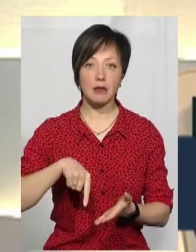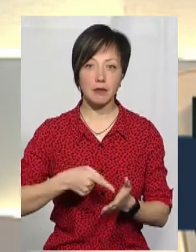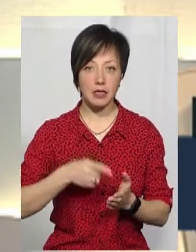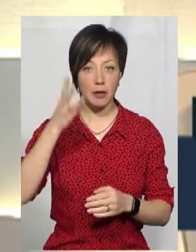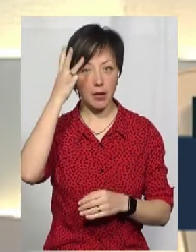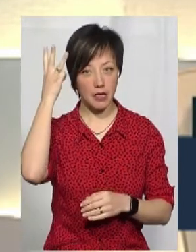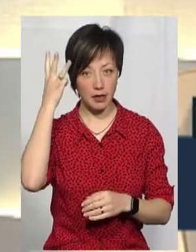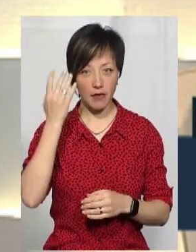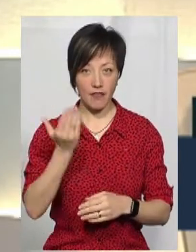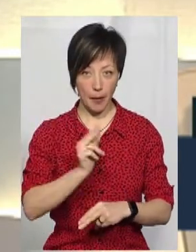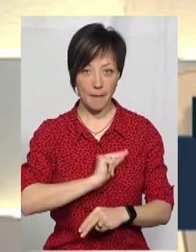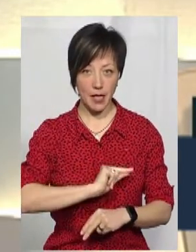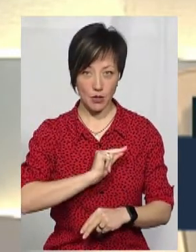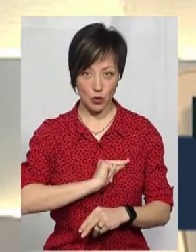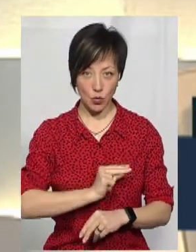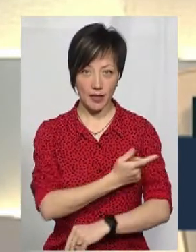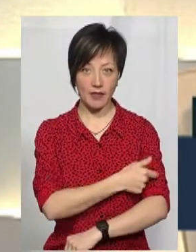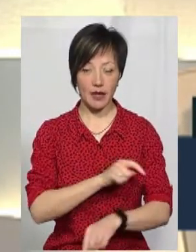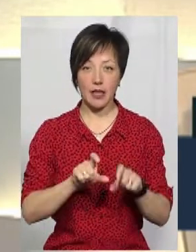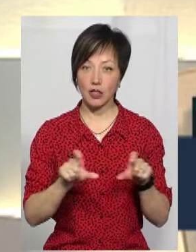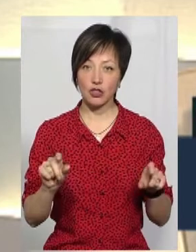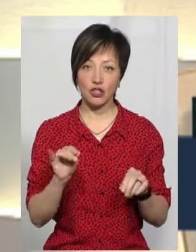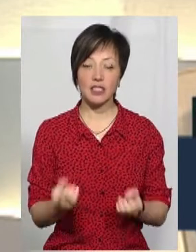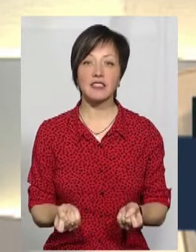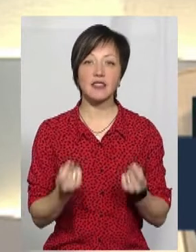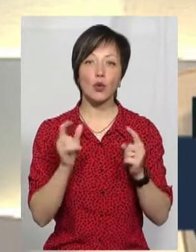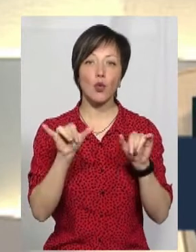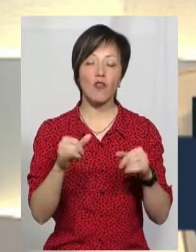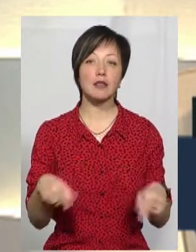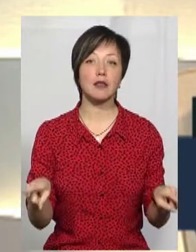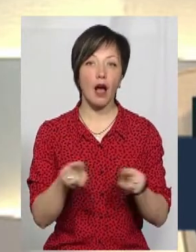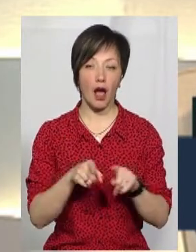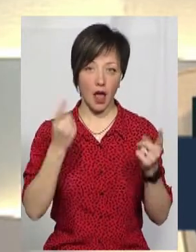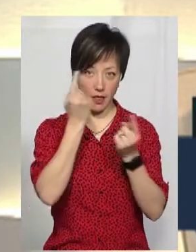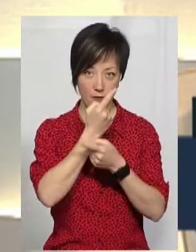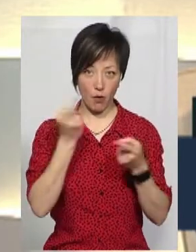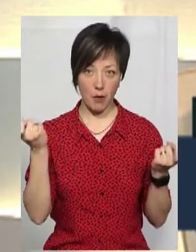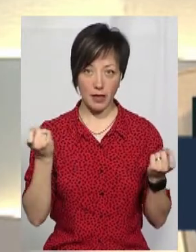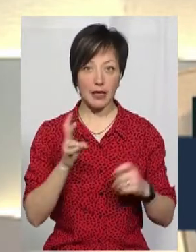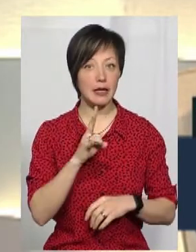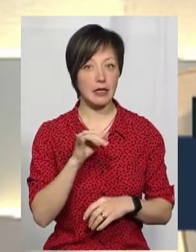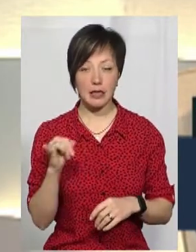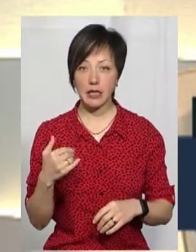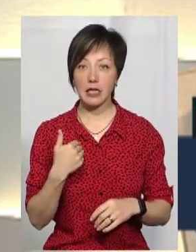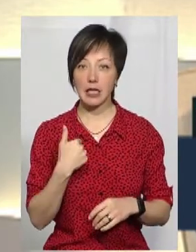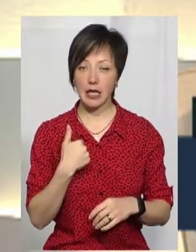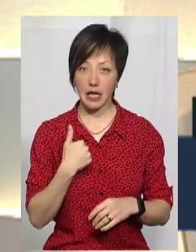Хмельницького. Так, ви працюєте у лікарні, чи звідки у вас така інформація? Ні,